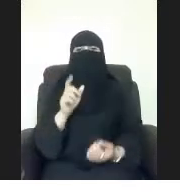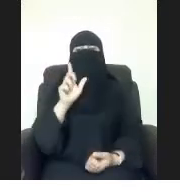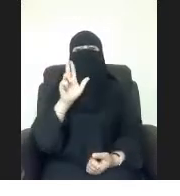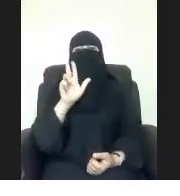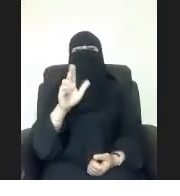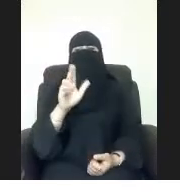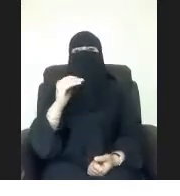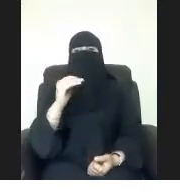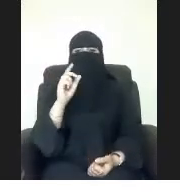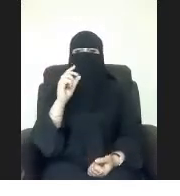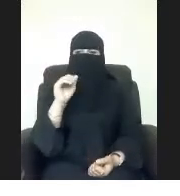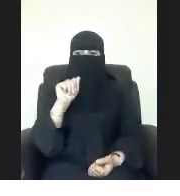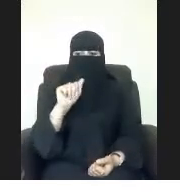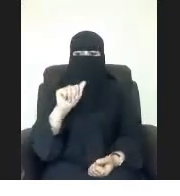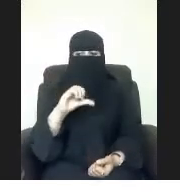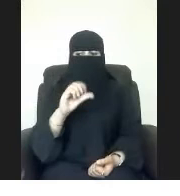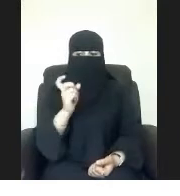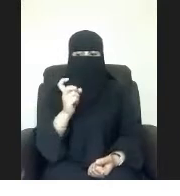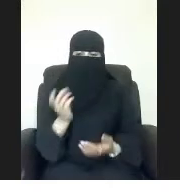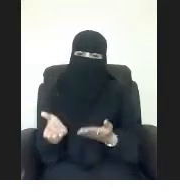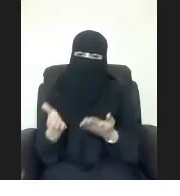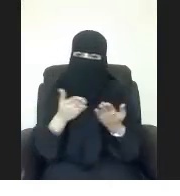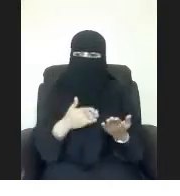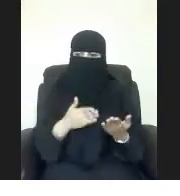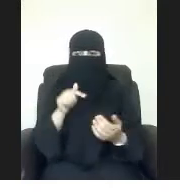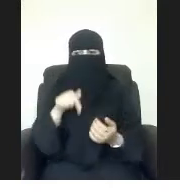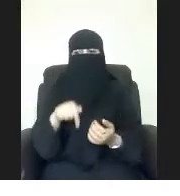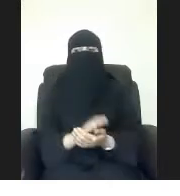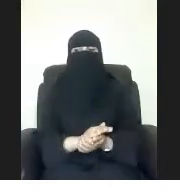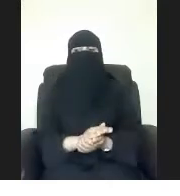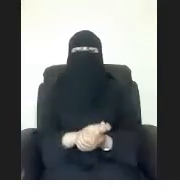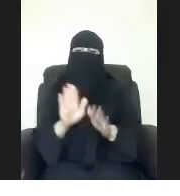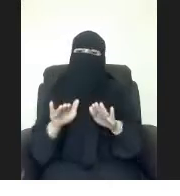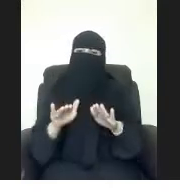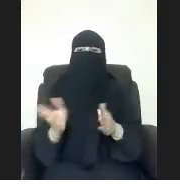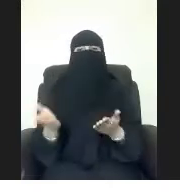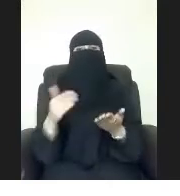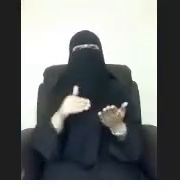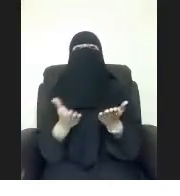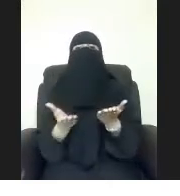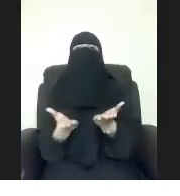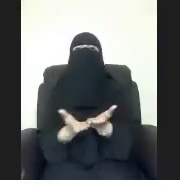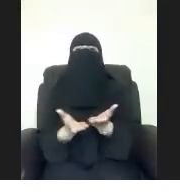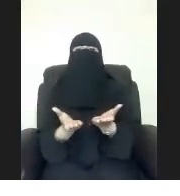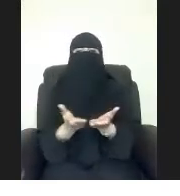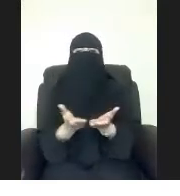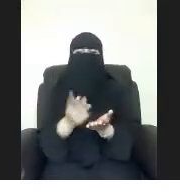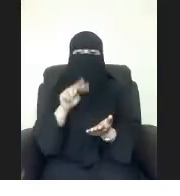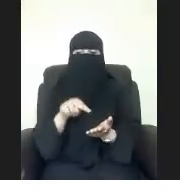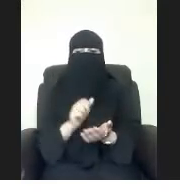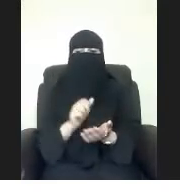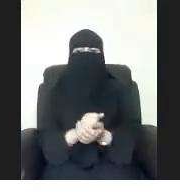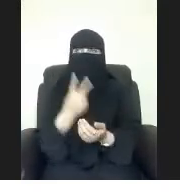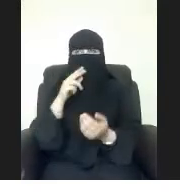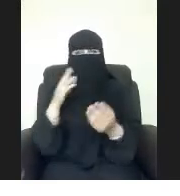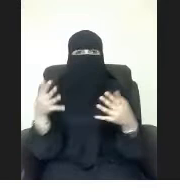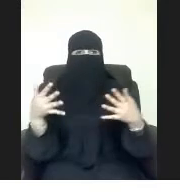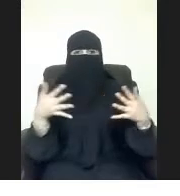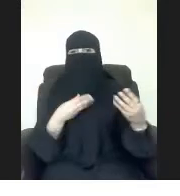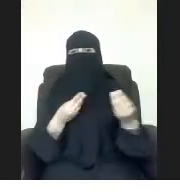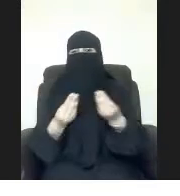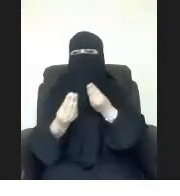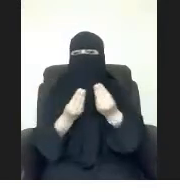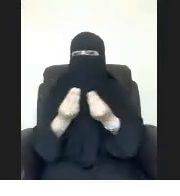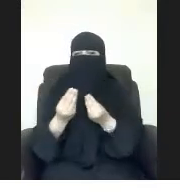موقع المقرر الافتراضي لتوجيه الطلاب والإصغاء لهم، مشاركتهم خبراتهم وآرائهم. هذا هو جوهر